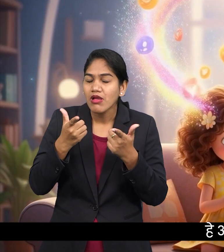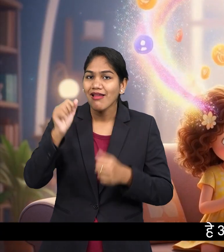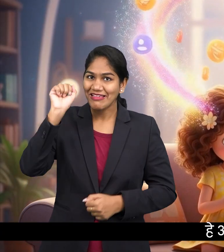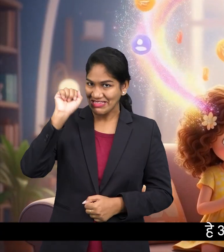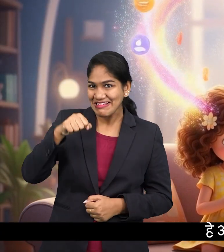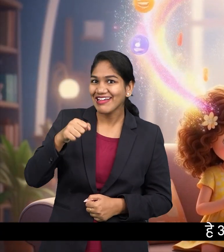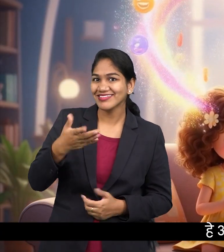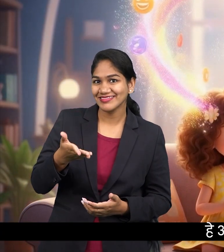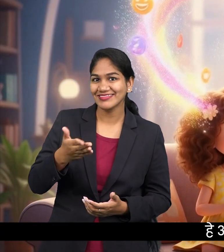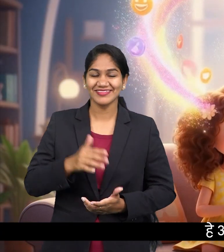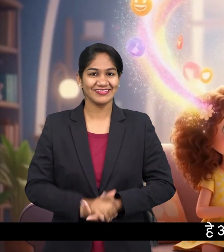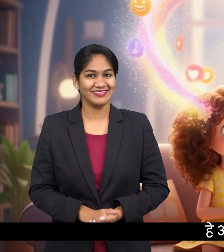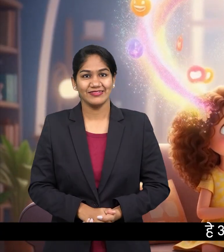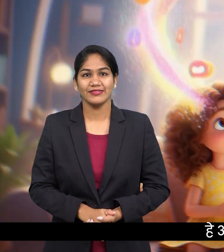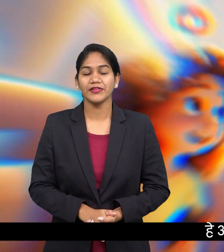का?